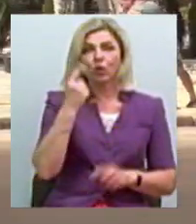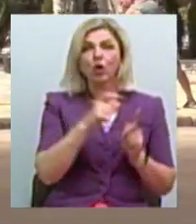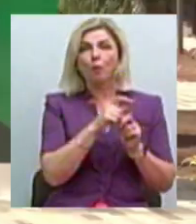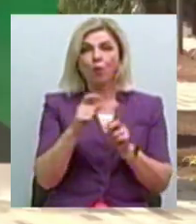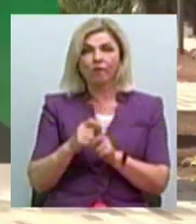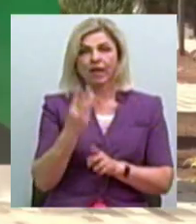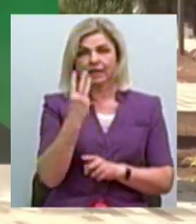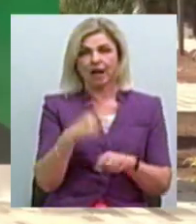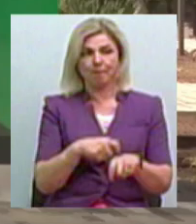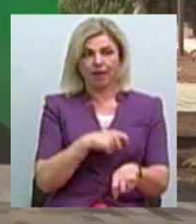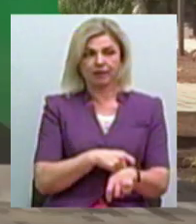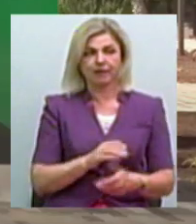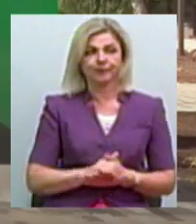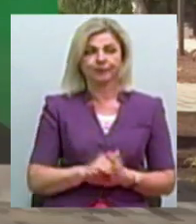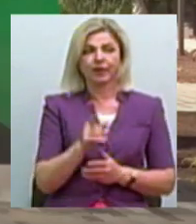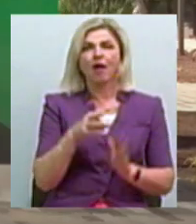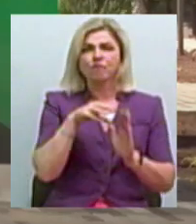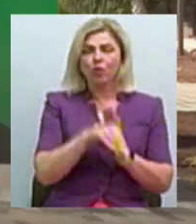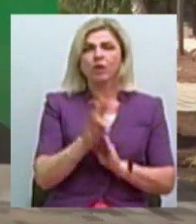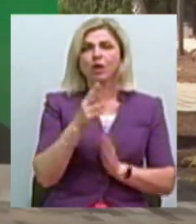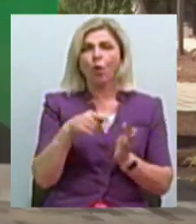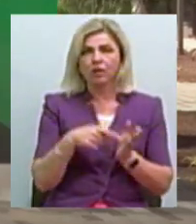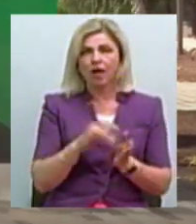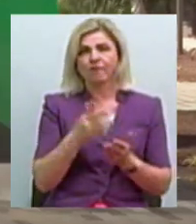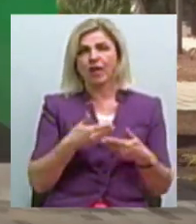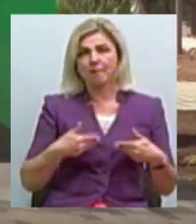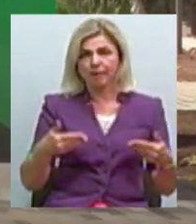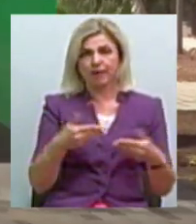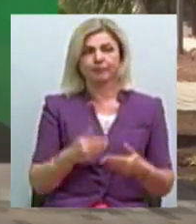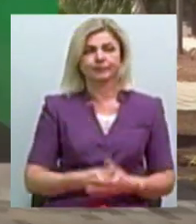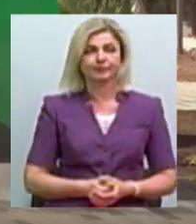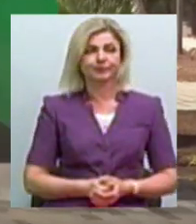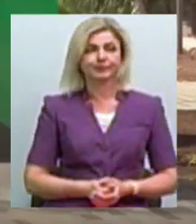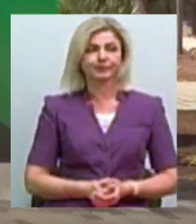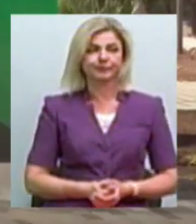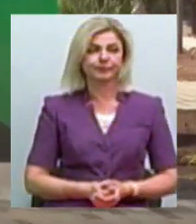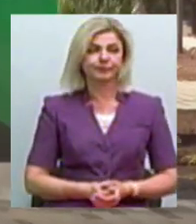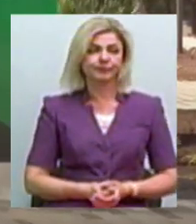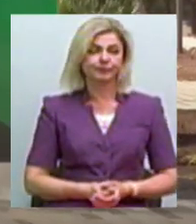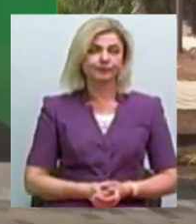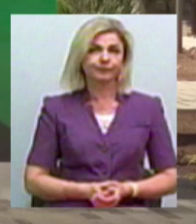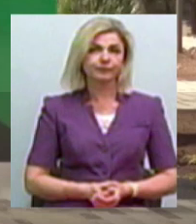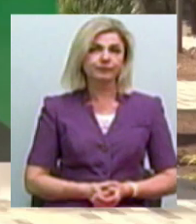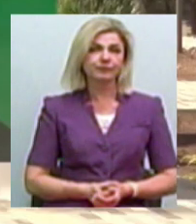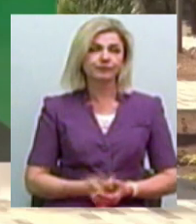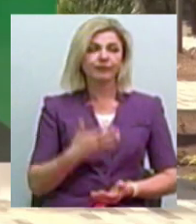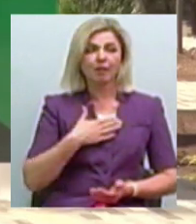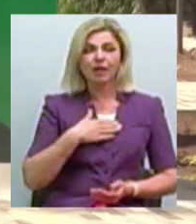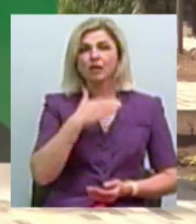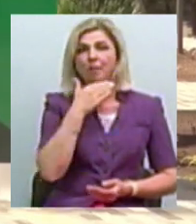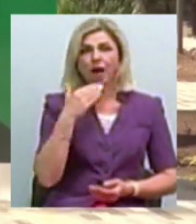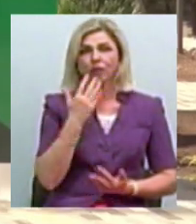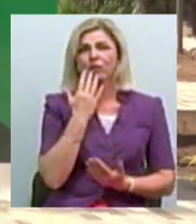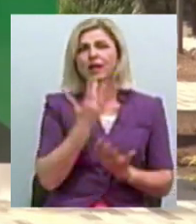все заложено, і Миколаїв, і ми, і наша многонаціональність. Там все закладено, і Миколаїв, і ми, і наша